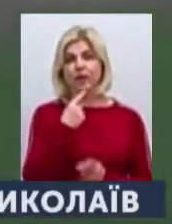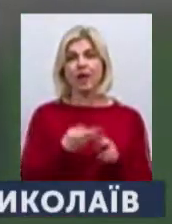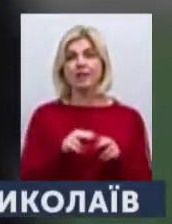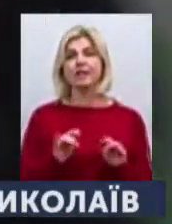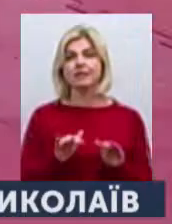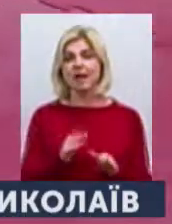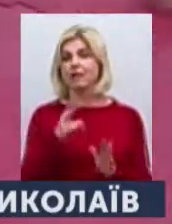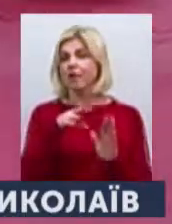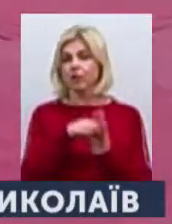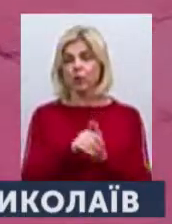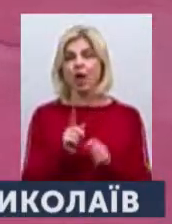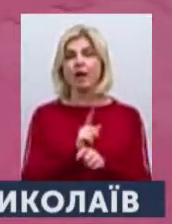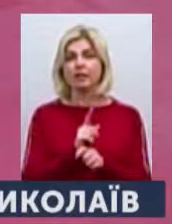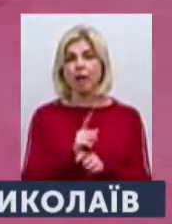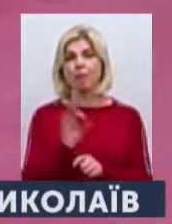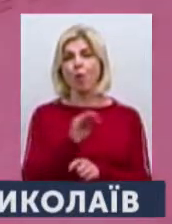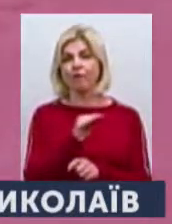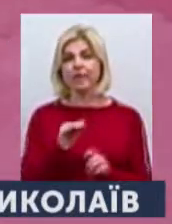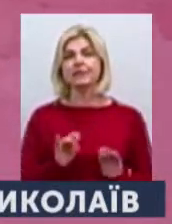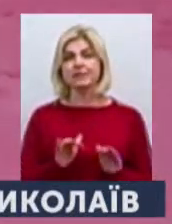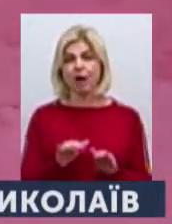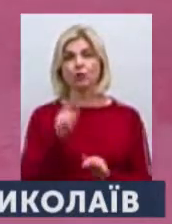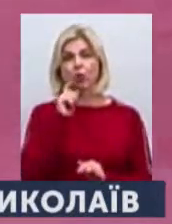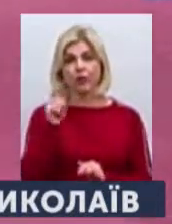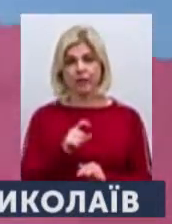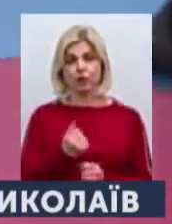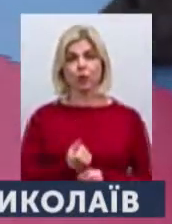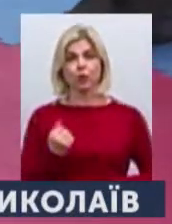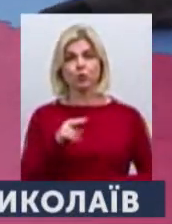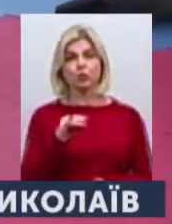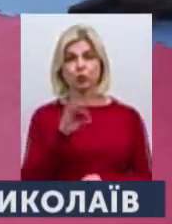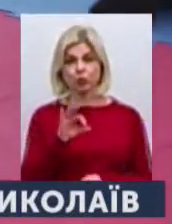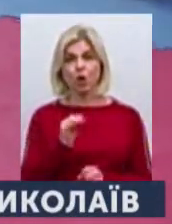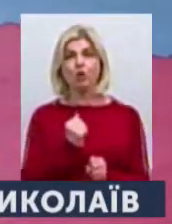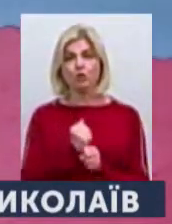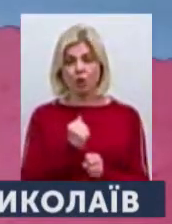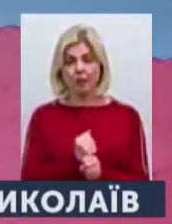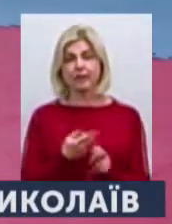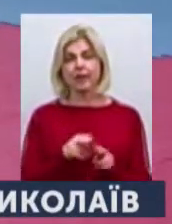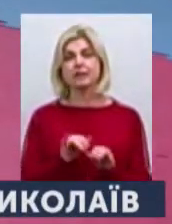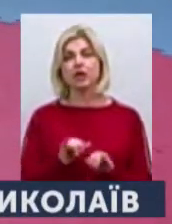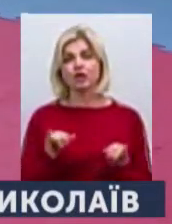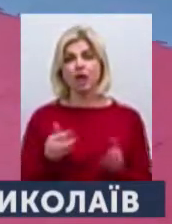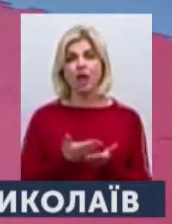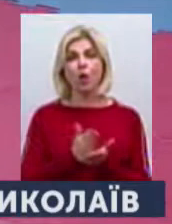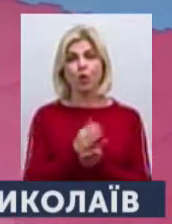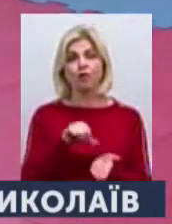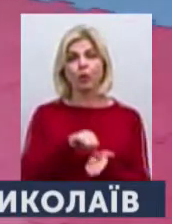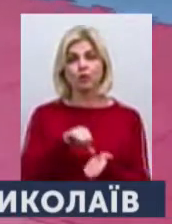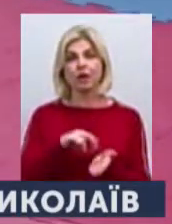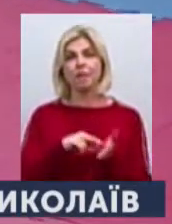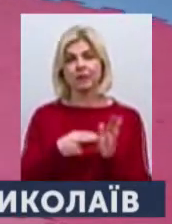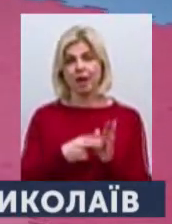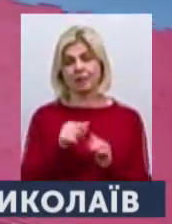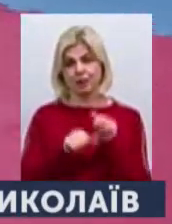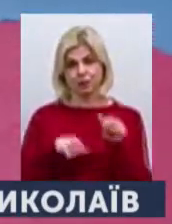не включили в регламент офіційних заходів українського дзюдо. Зробити це та значно розширити географію учасників планують